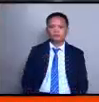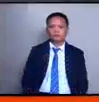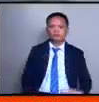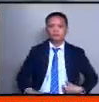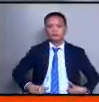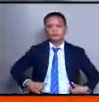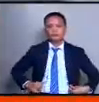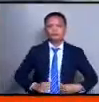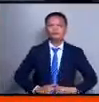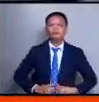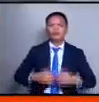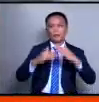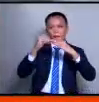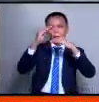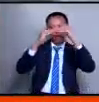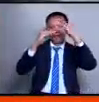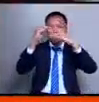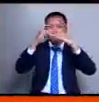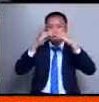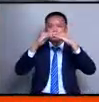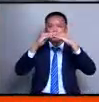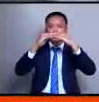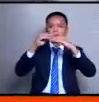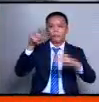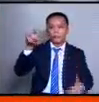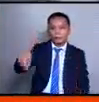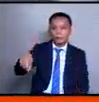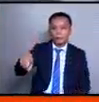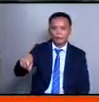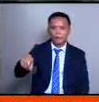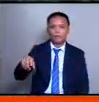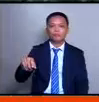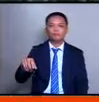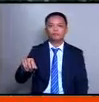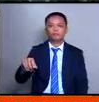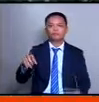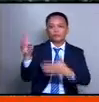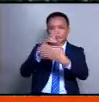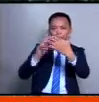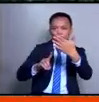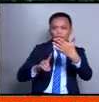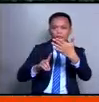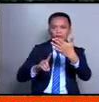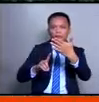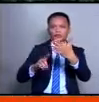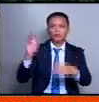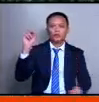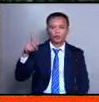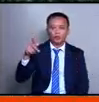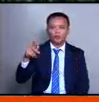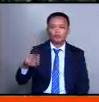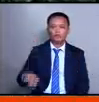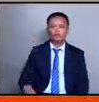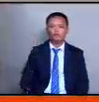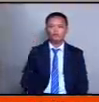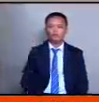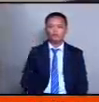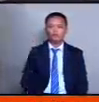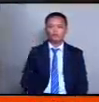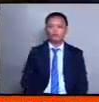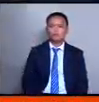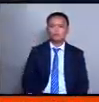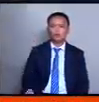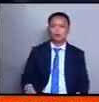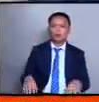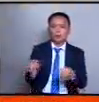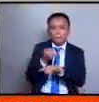when you design a building, dapat geotechnical study na yung kondisyon ng soil. Kung malambot or what. Kaya